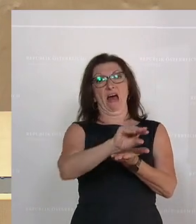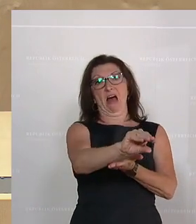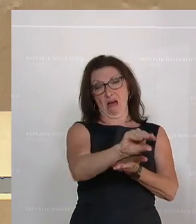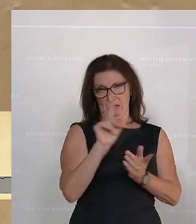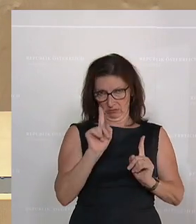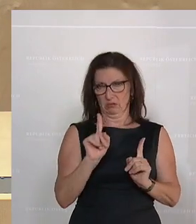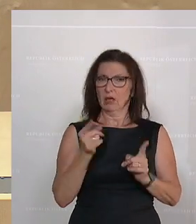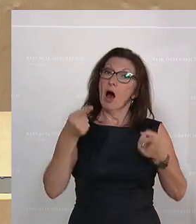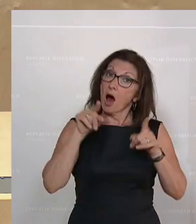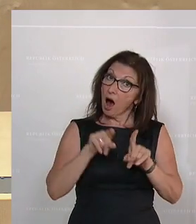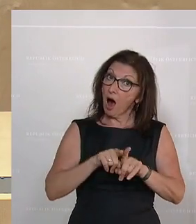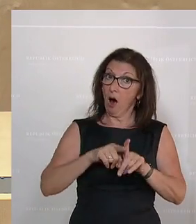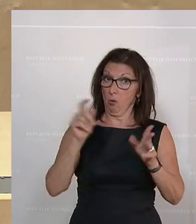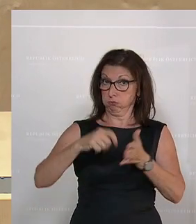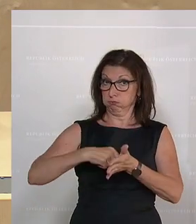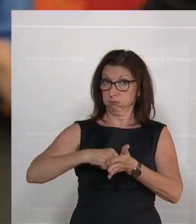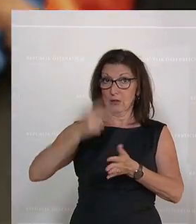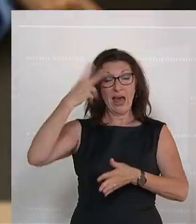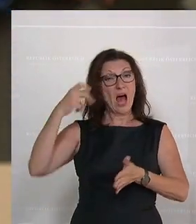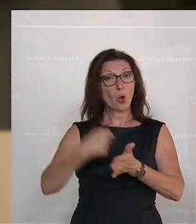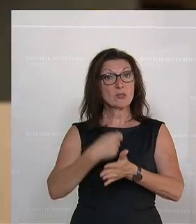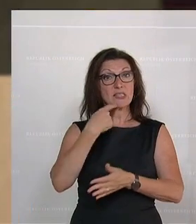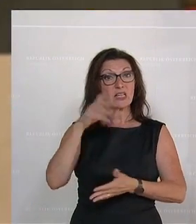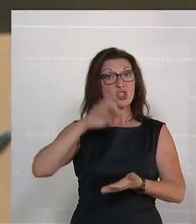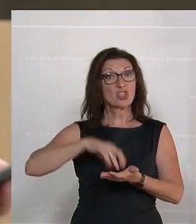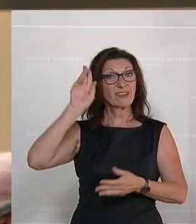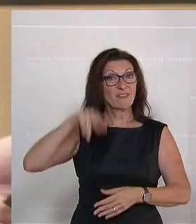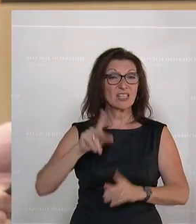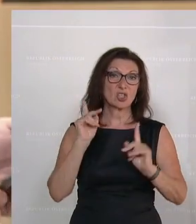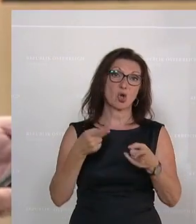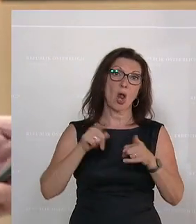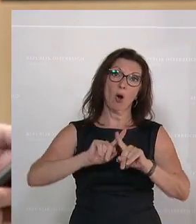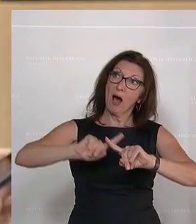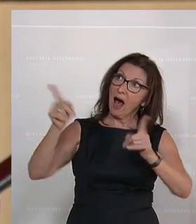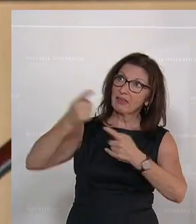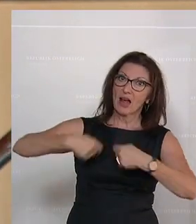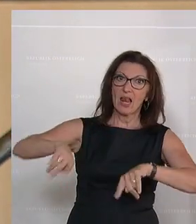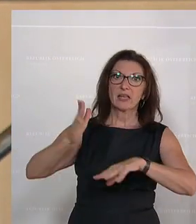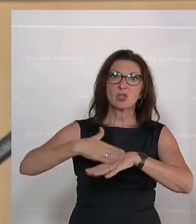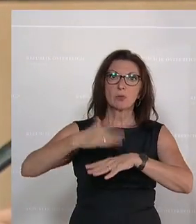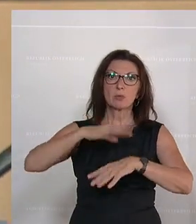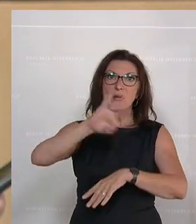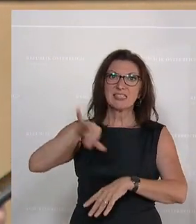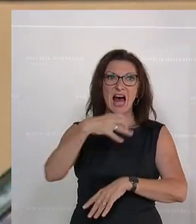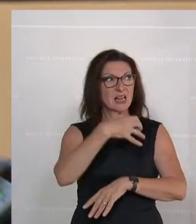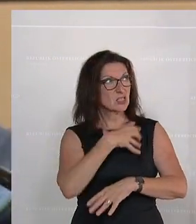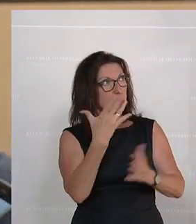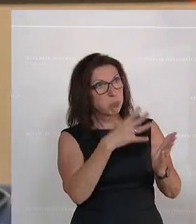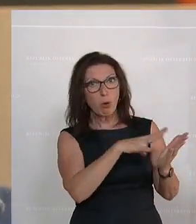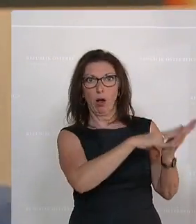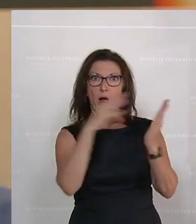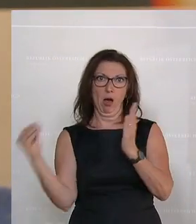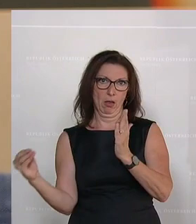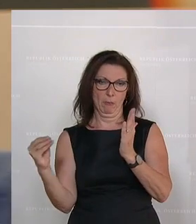korrigieren der coach hat behauptet die stadt wien solle sich doch auch bei anderen ländern wie salzburg anlehne quasi nehmen da